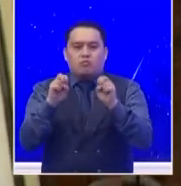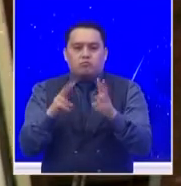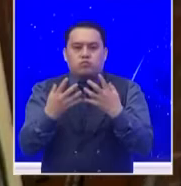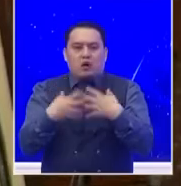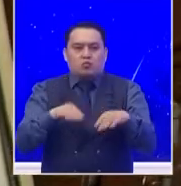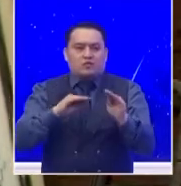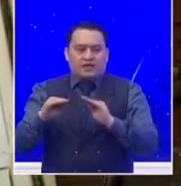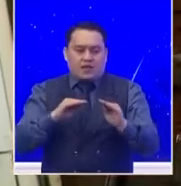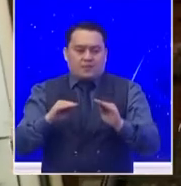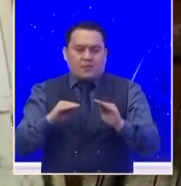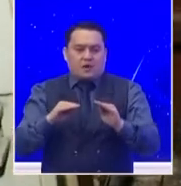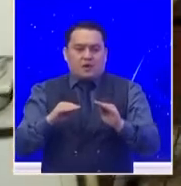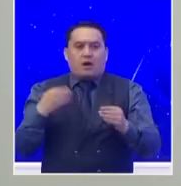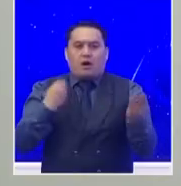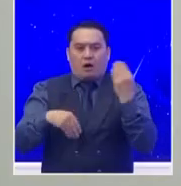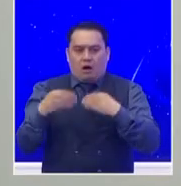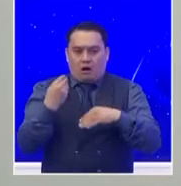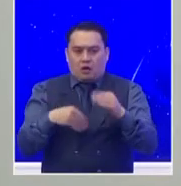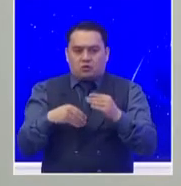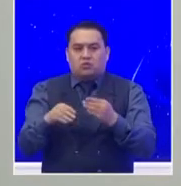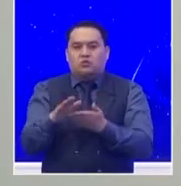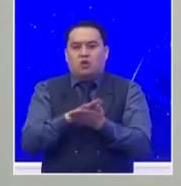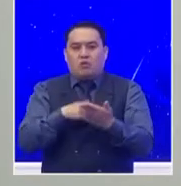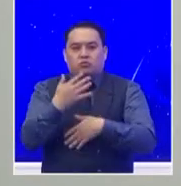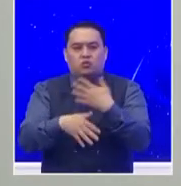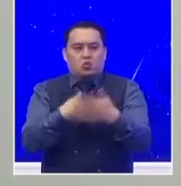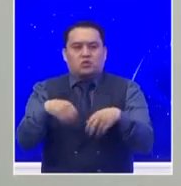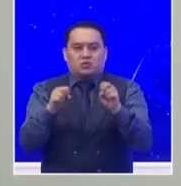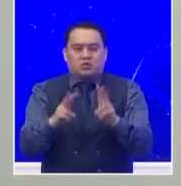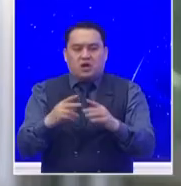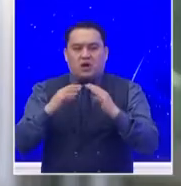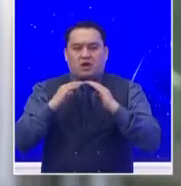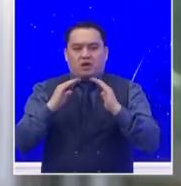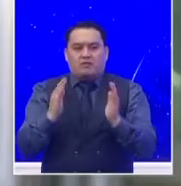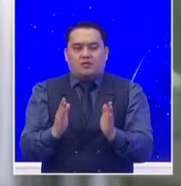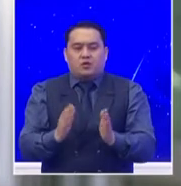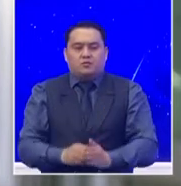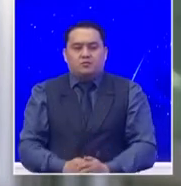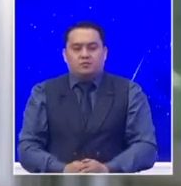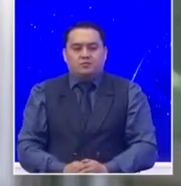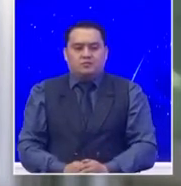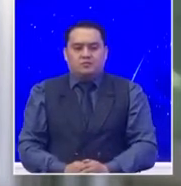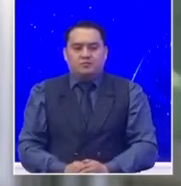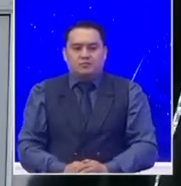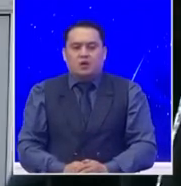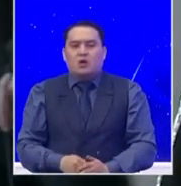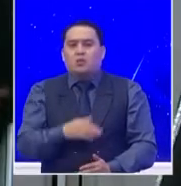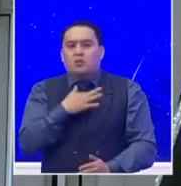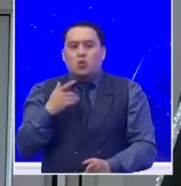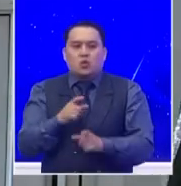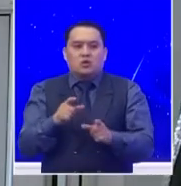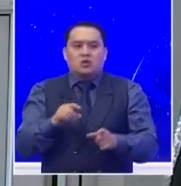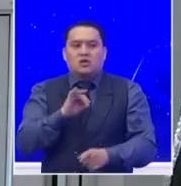этого помещениях. Их одежда также подвергается санитарной обработке в специальной камере. Люди, которые к нам поступают, многие из них